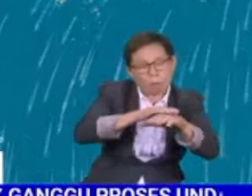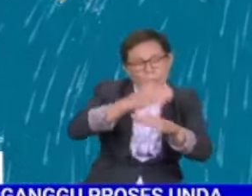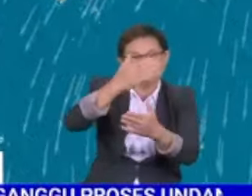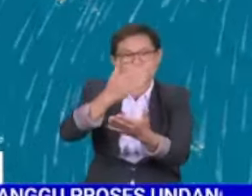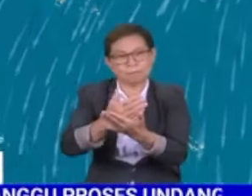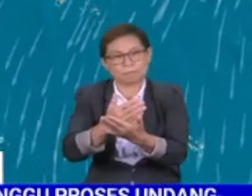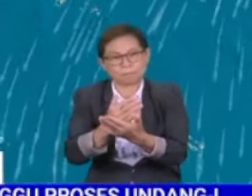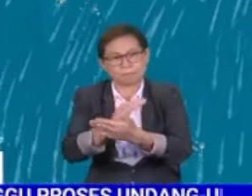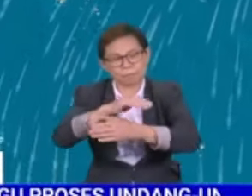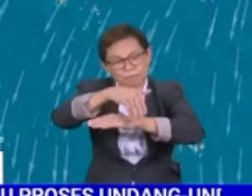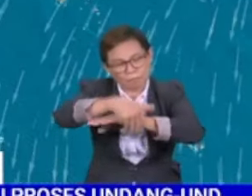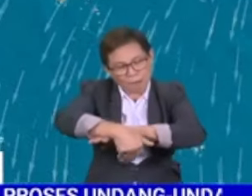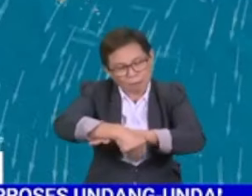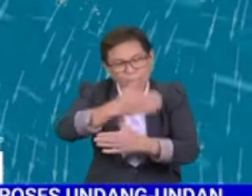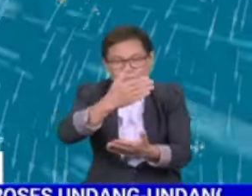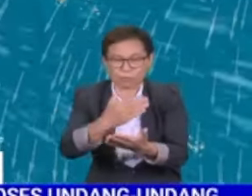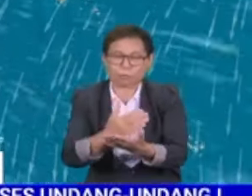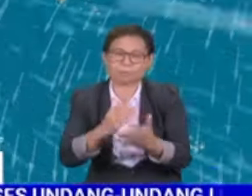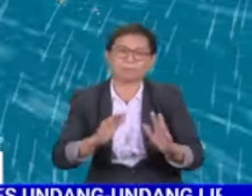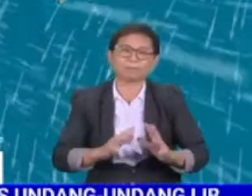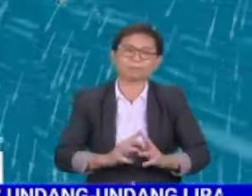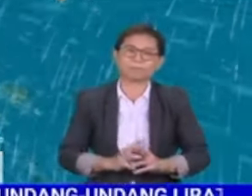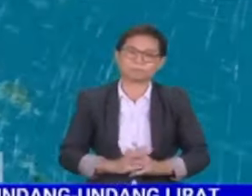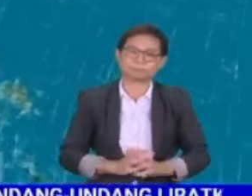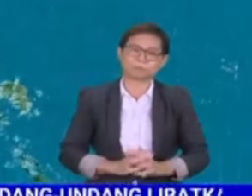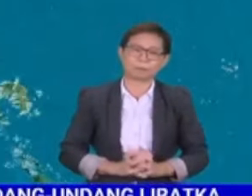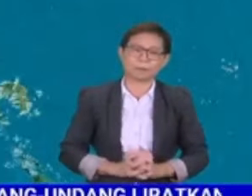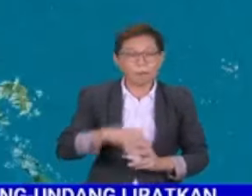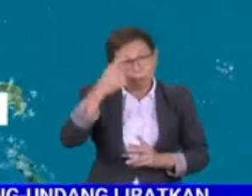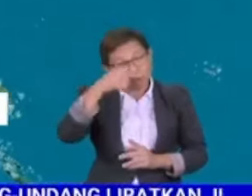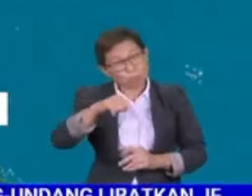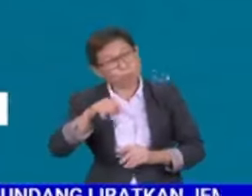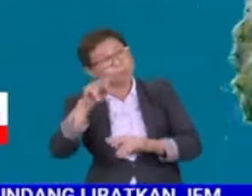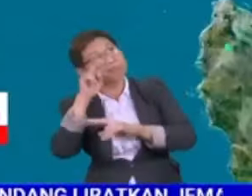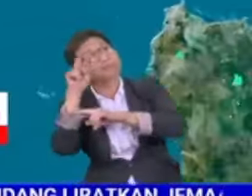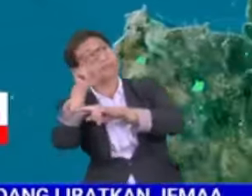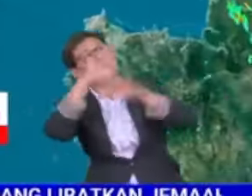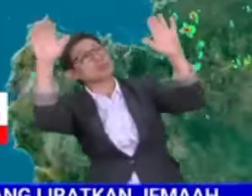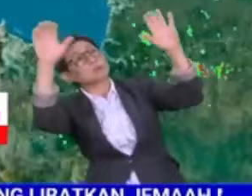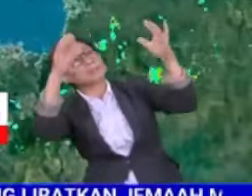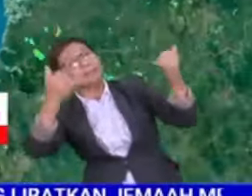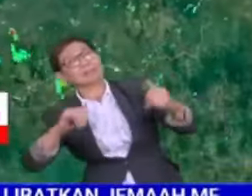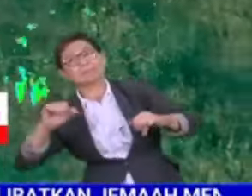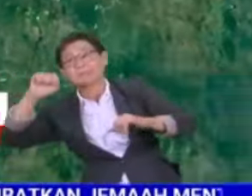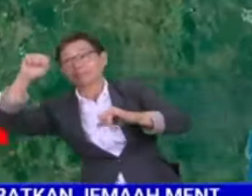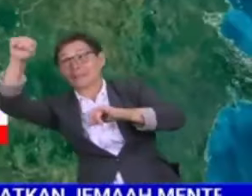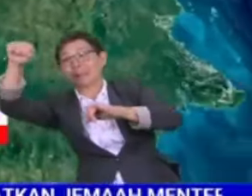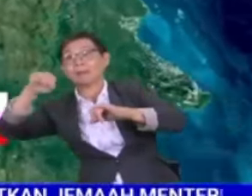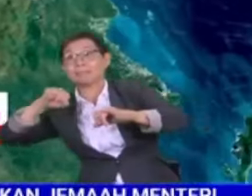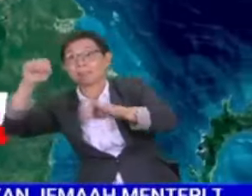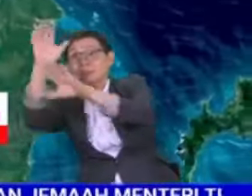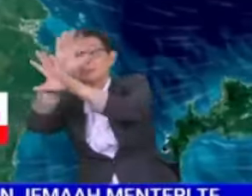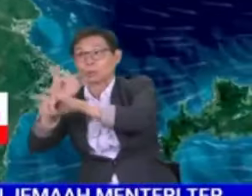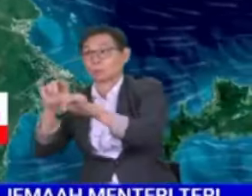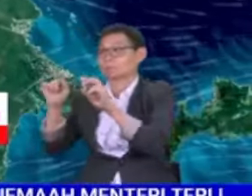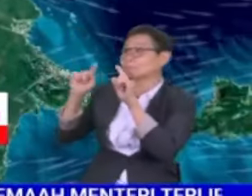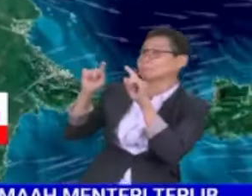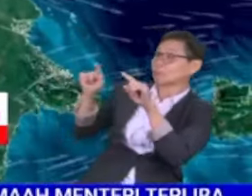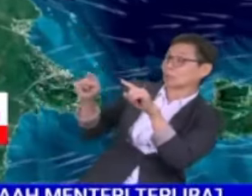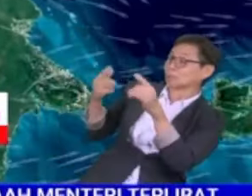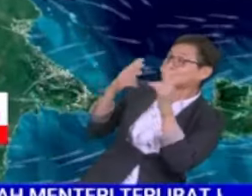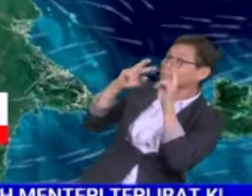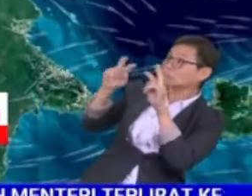pulih menjelang tengah malam nanti. Bagi tinjauan cuaca semasa di Sabah dan Sarawak pula,